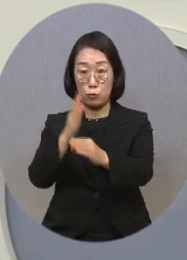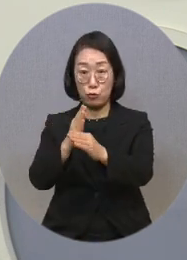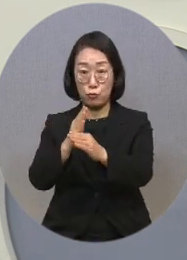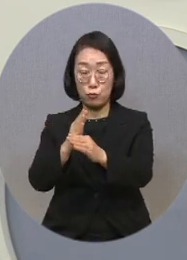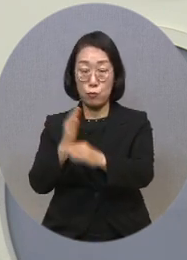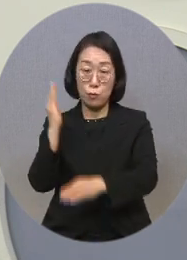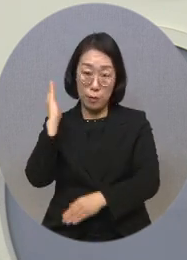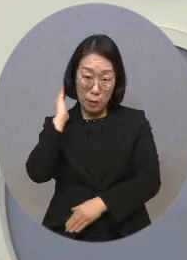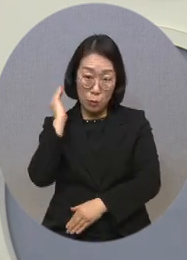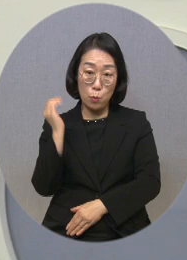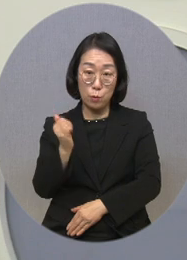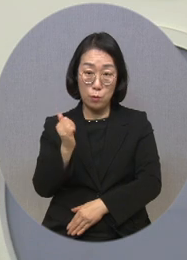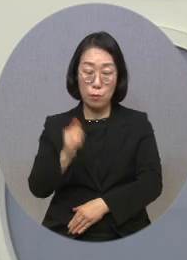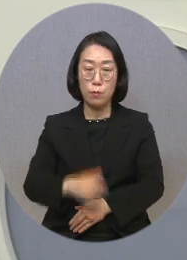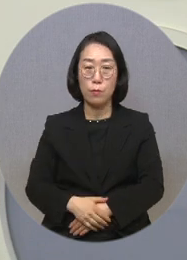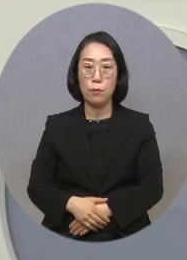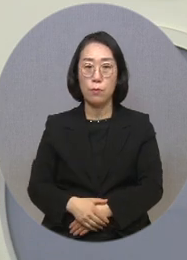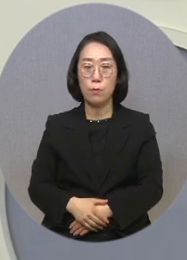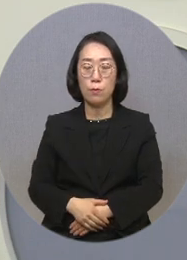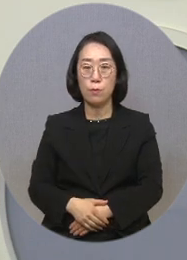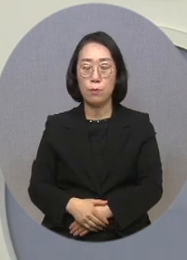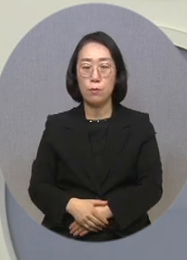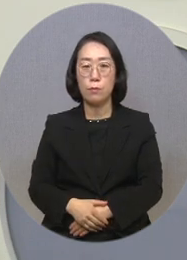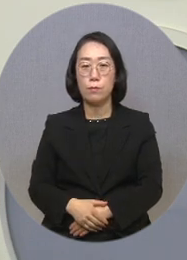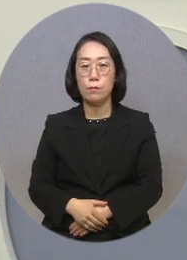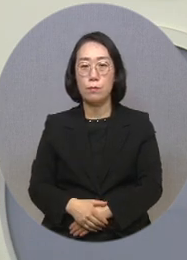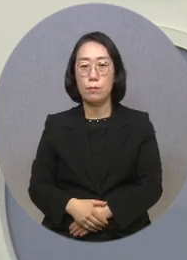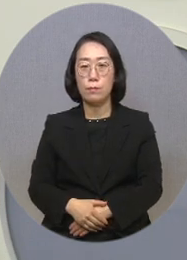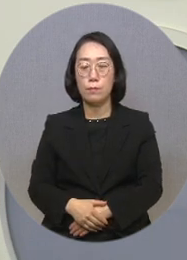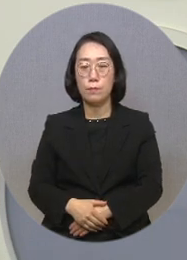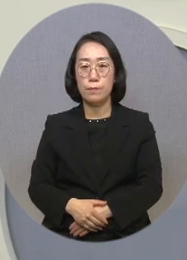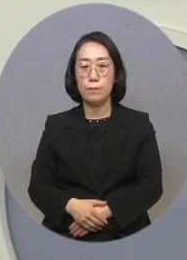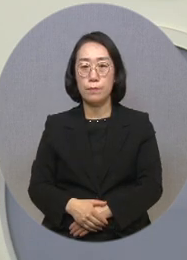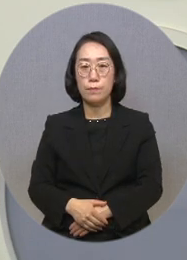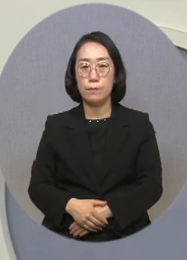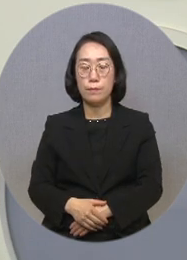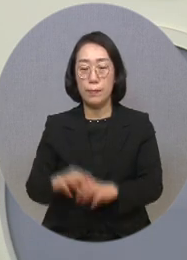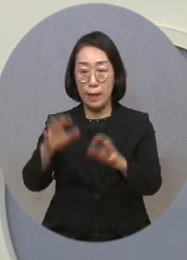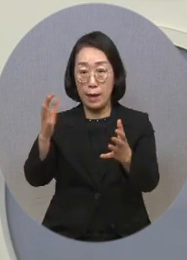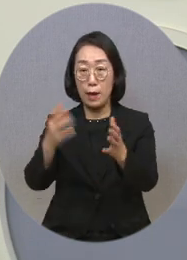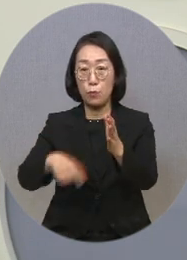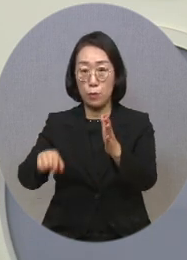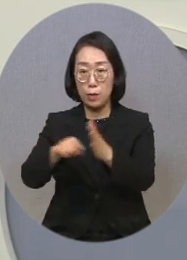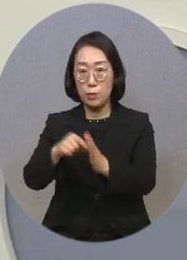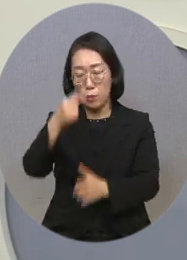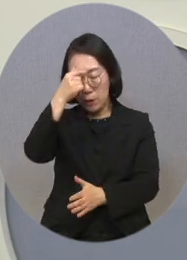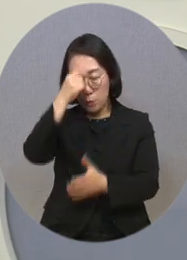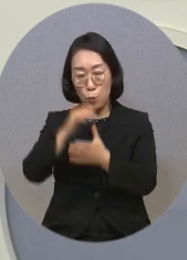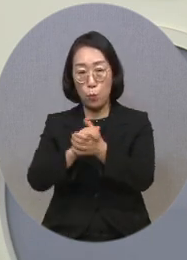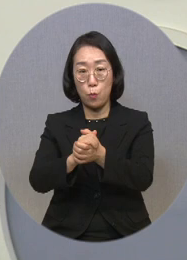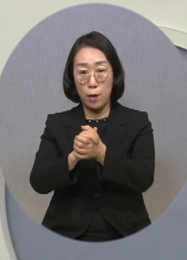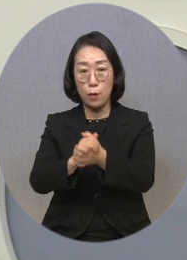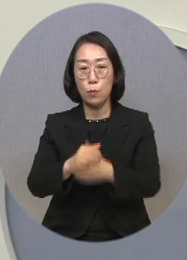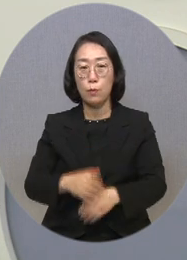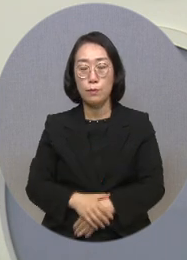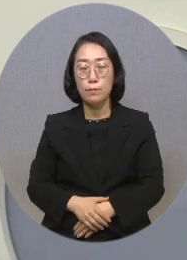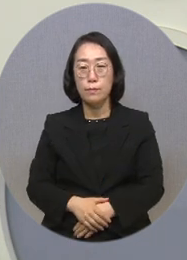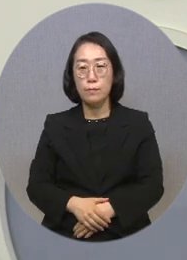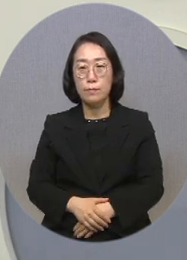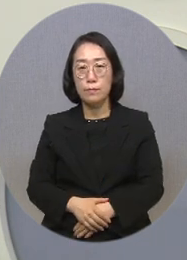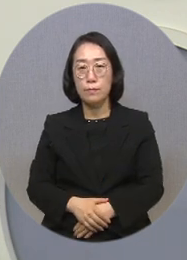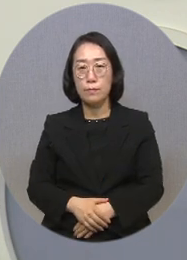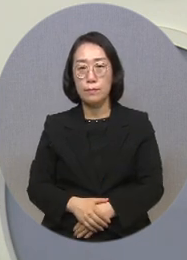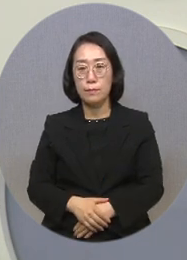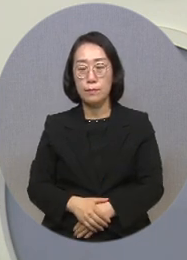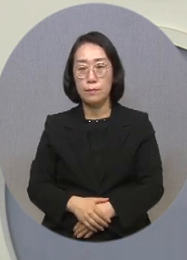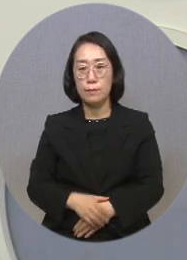때부터 제가 그 어떤 나라의 기도를 하고 네. 나라의 어떤 이런 그 용상에